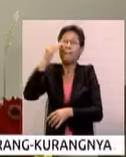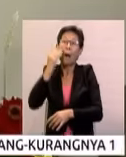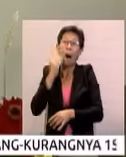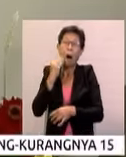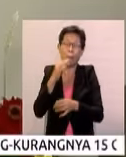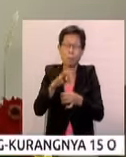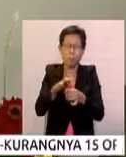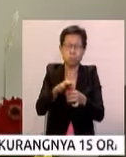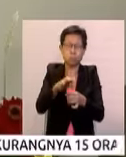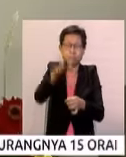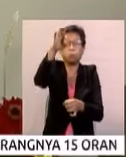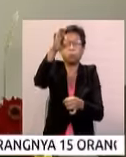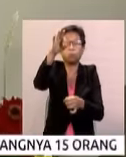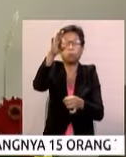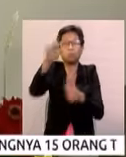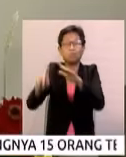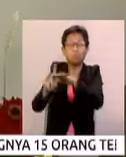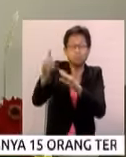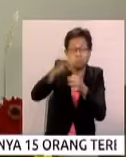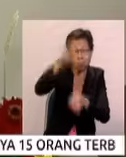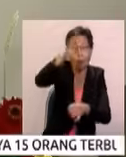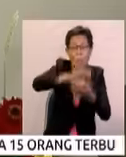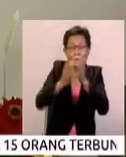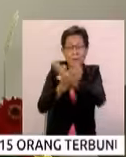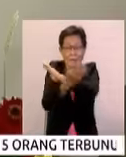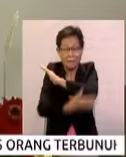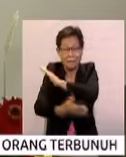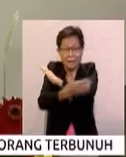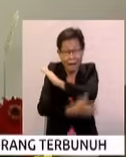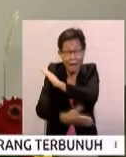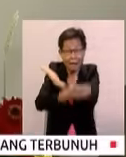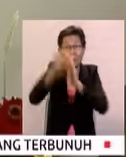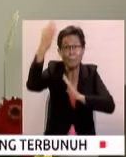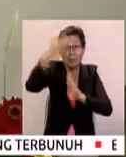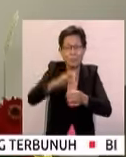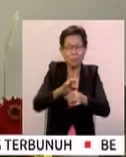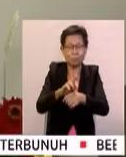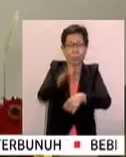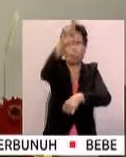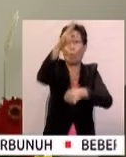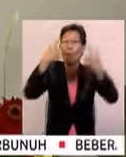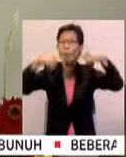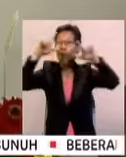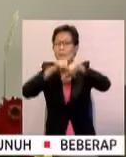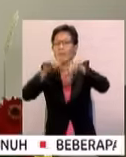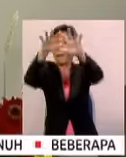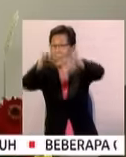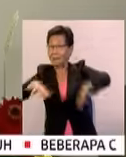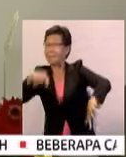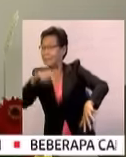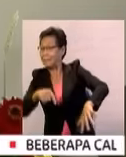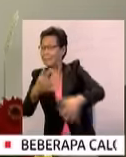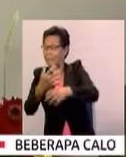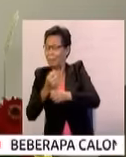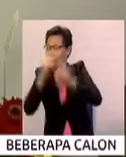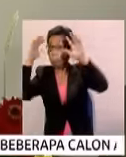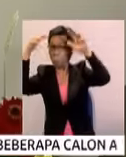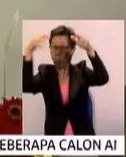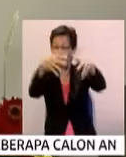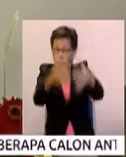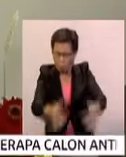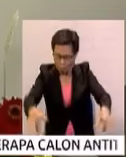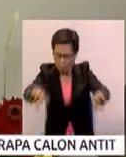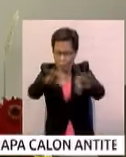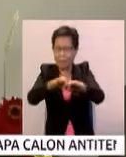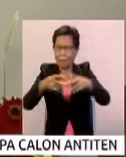Mahathir Mohamad untuk menjadikan Malaysia sebuah negara aero angkasa terkemuka di Asia Tenggara yang mendapat bahagian penting